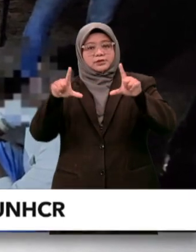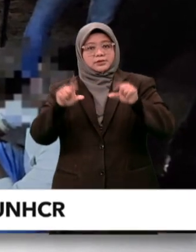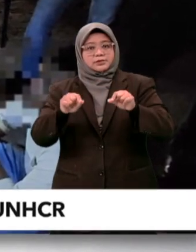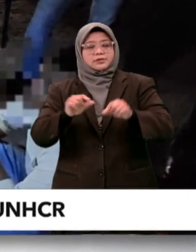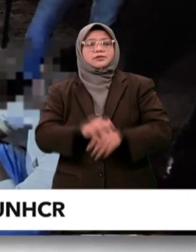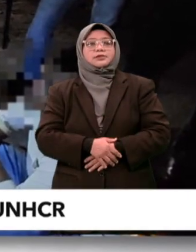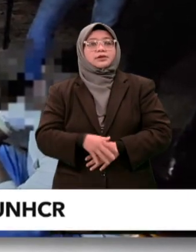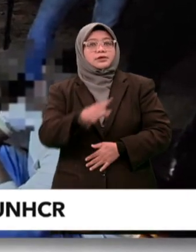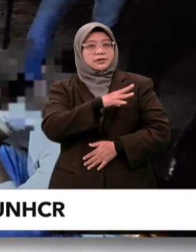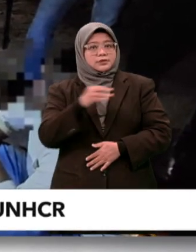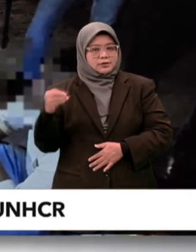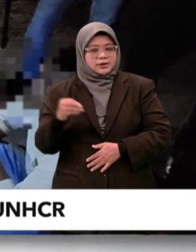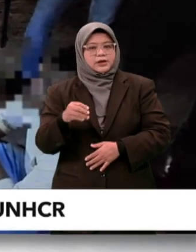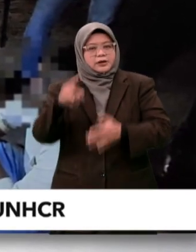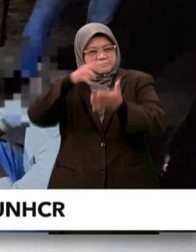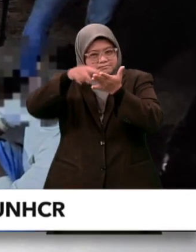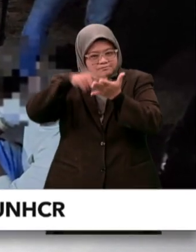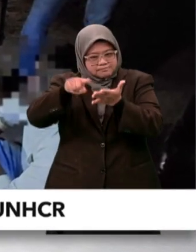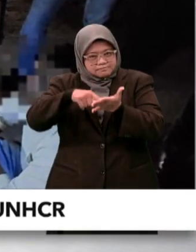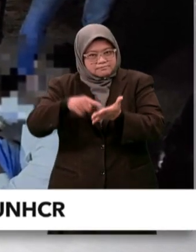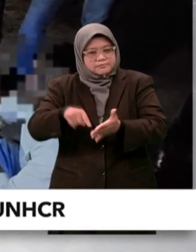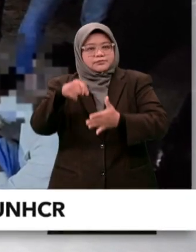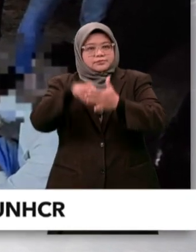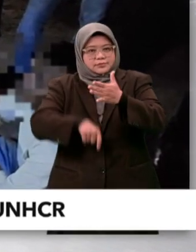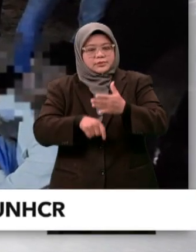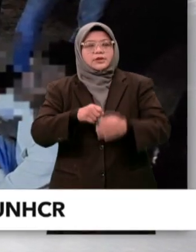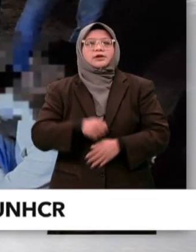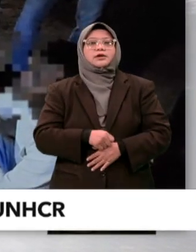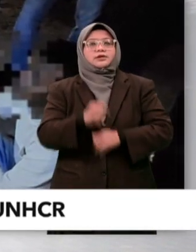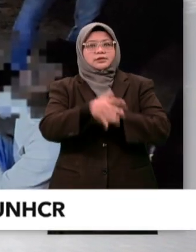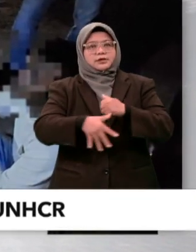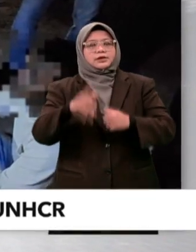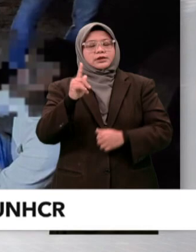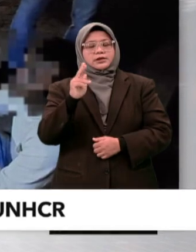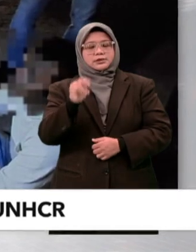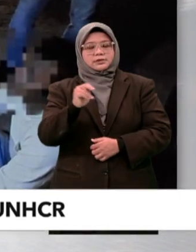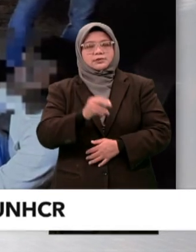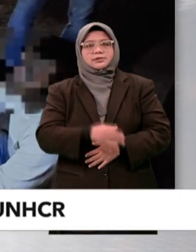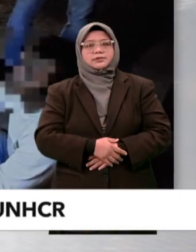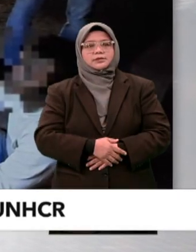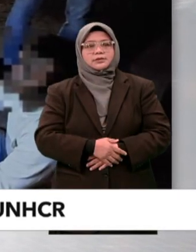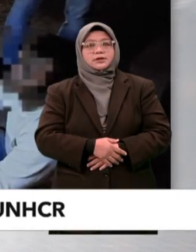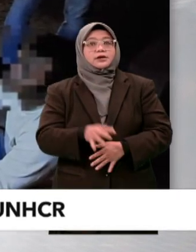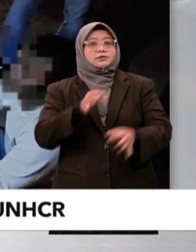pekerja ini akan diteliti secara lebih mendalam oleh Jateng kuasa di KDI